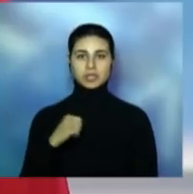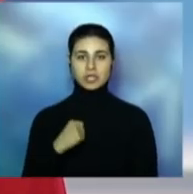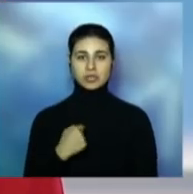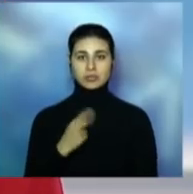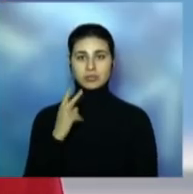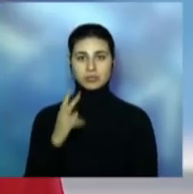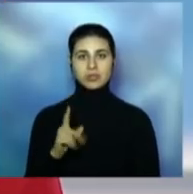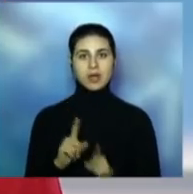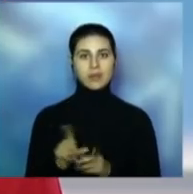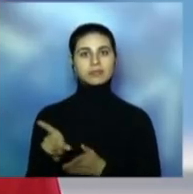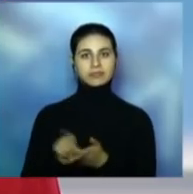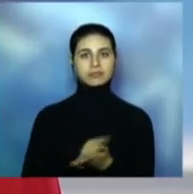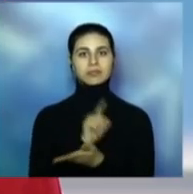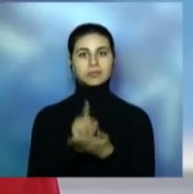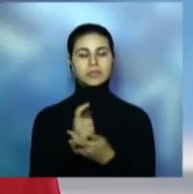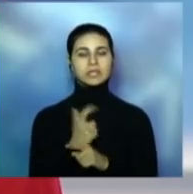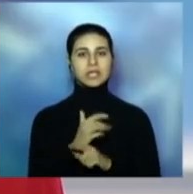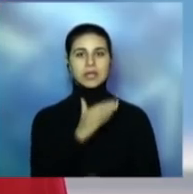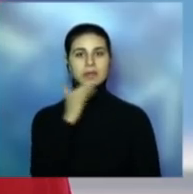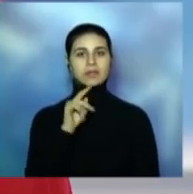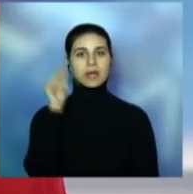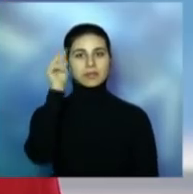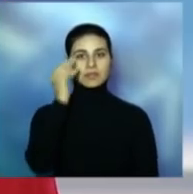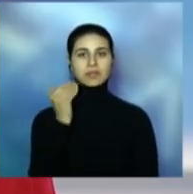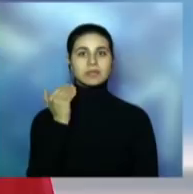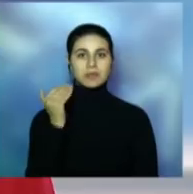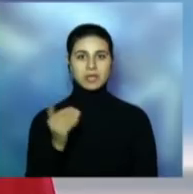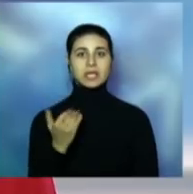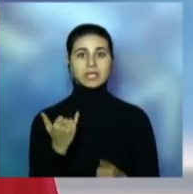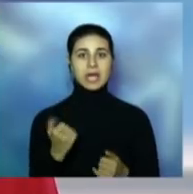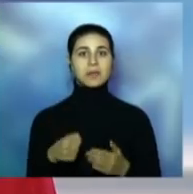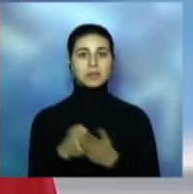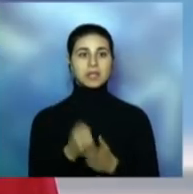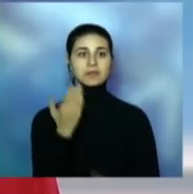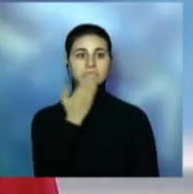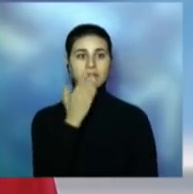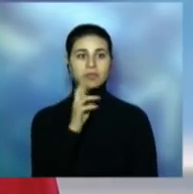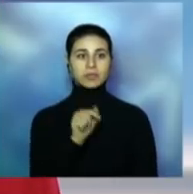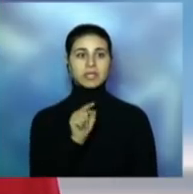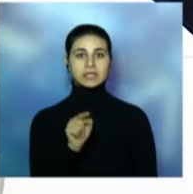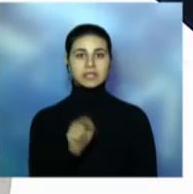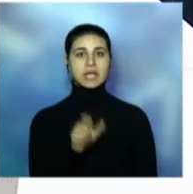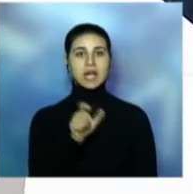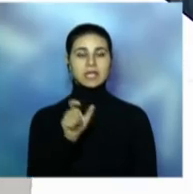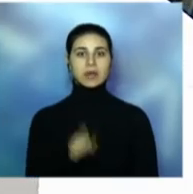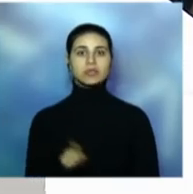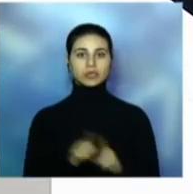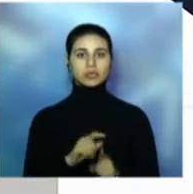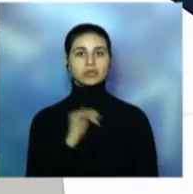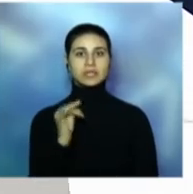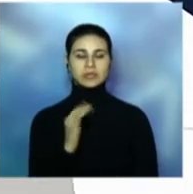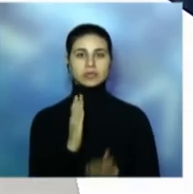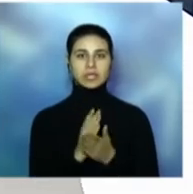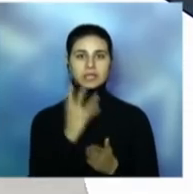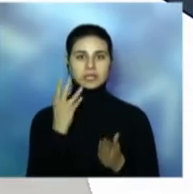ჩემთვის არიან მისაბაძები. ძალიან ბევრი რაღაც ვისწავლე მე მათგან და ვსწავლობ დღემდე და ვფიქრობ, ისინი საზოგადოებისთვისაც საინტერესოები